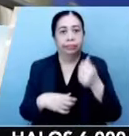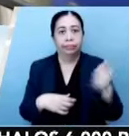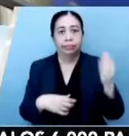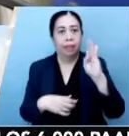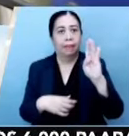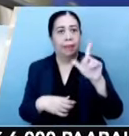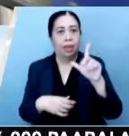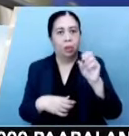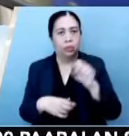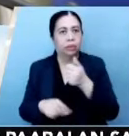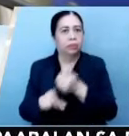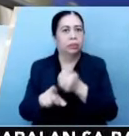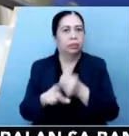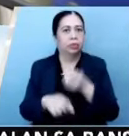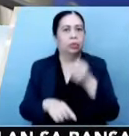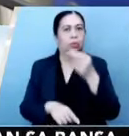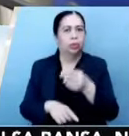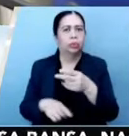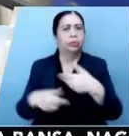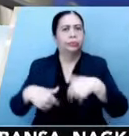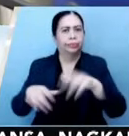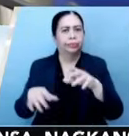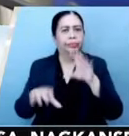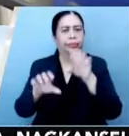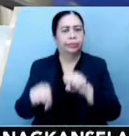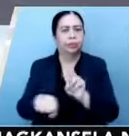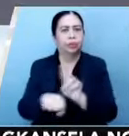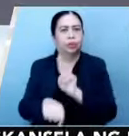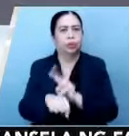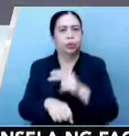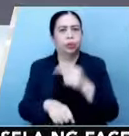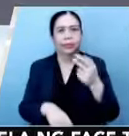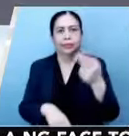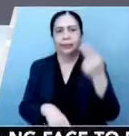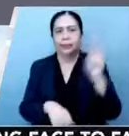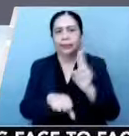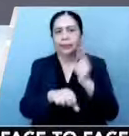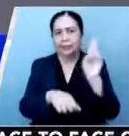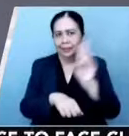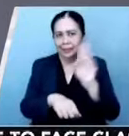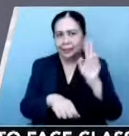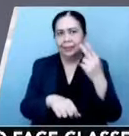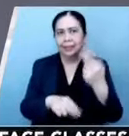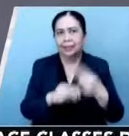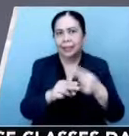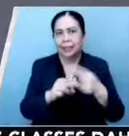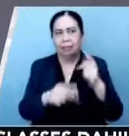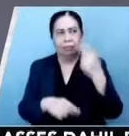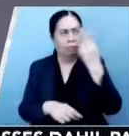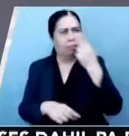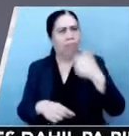ang nag-atas na i-entrap ang gumagamit ng kanyang pangalan. Sinasabi ng aking na malayong